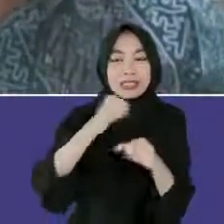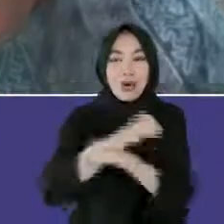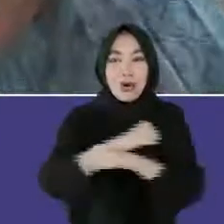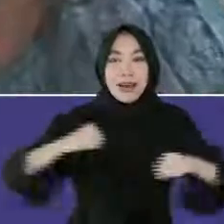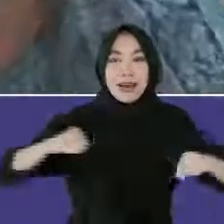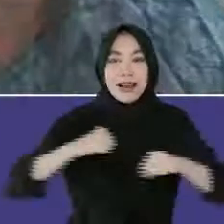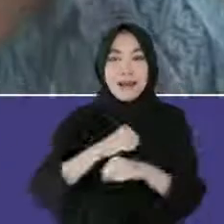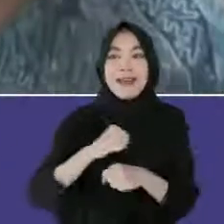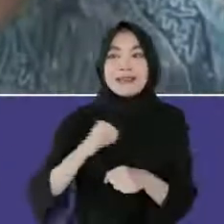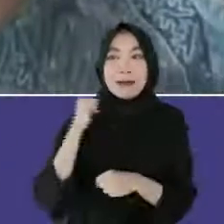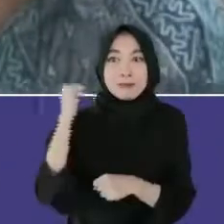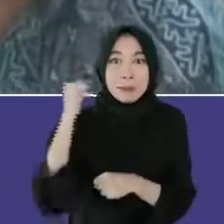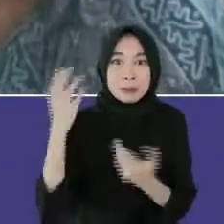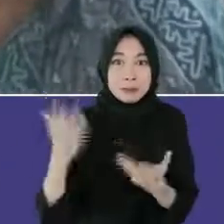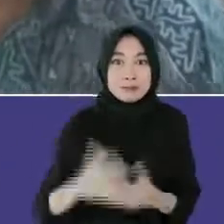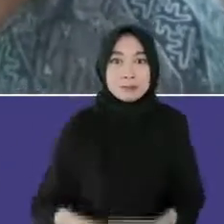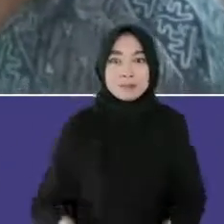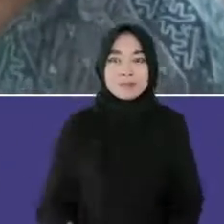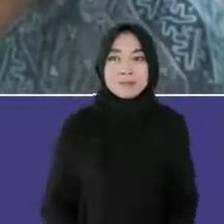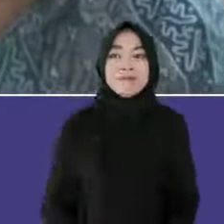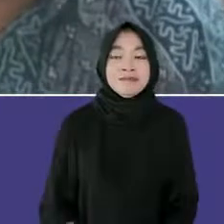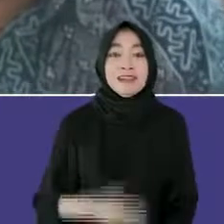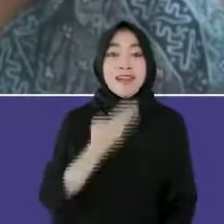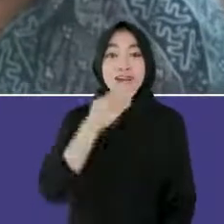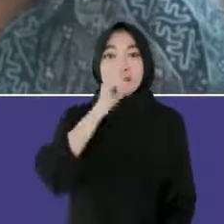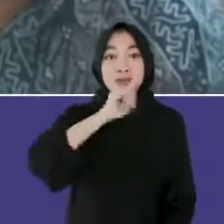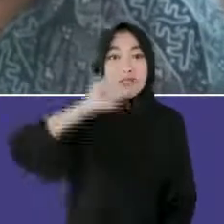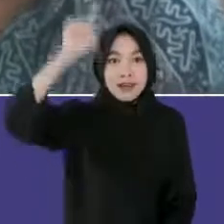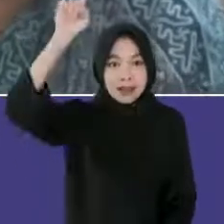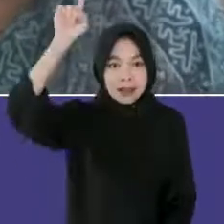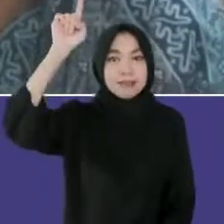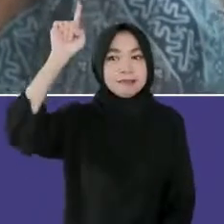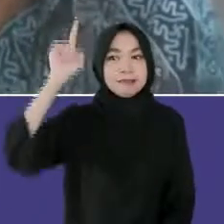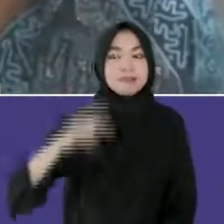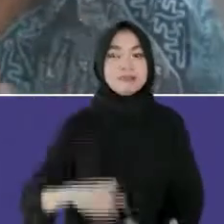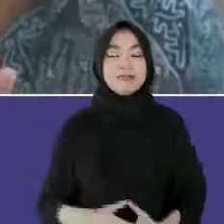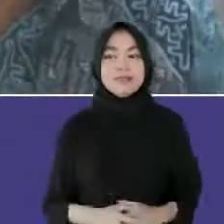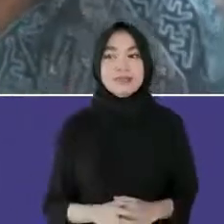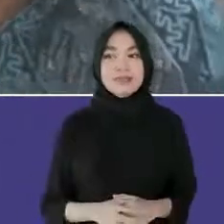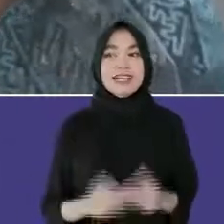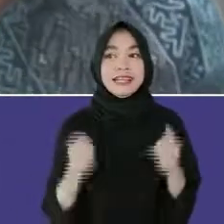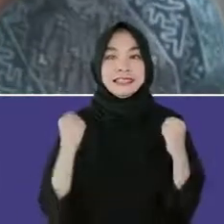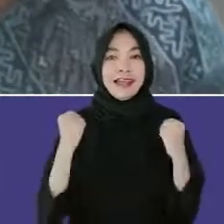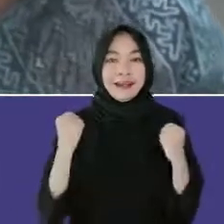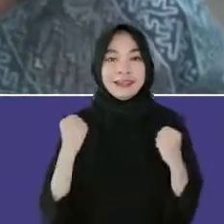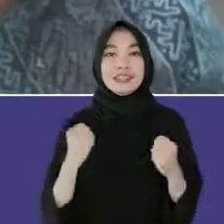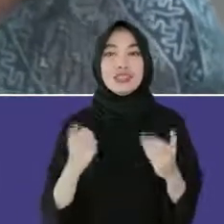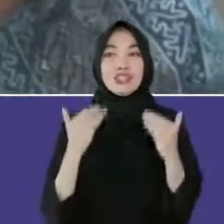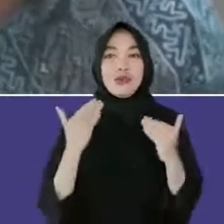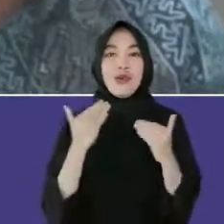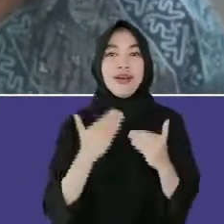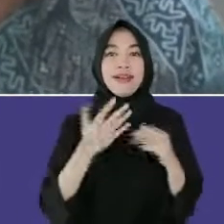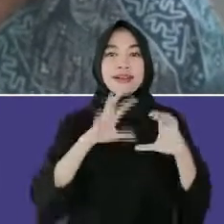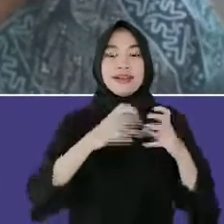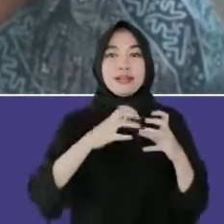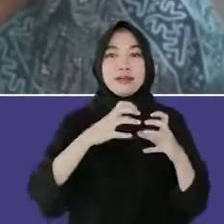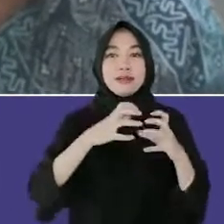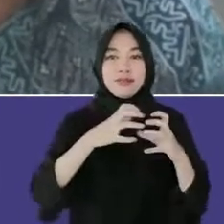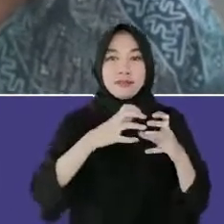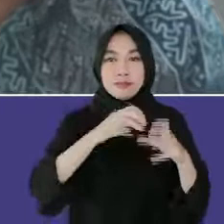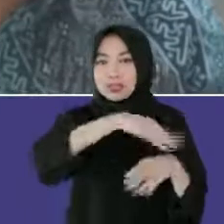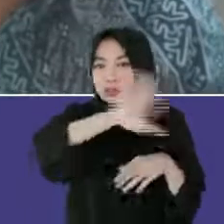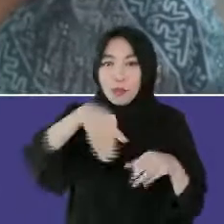kabar Pak Didik Salam sehat Pak Dede Alhamdulillah Mas Roy headset Semoga Tim atas juga